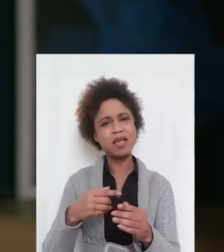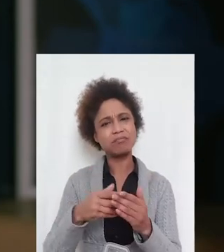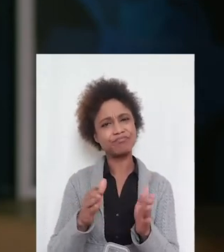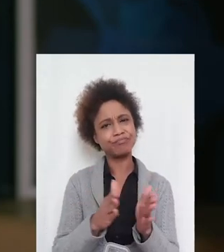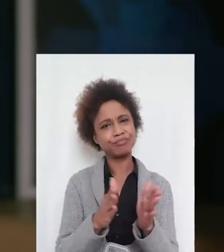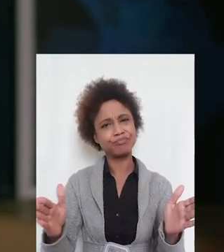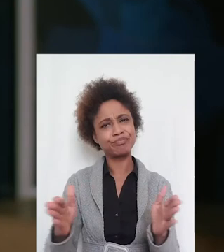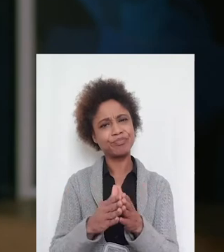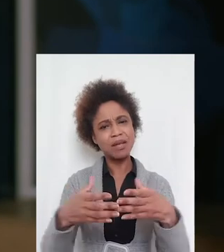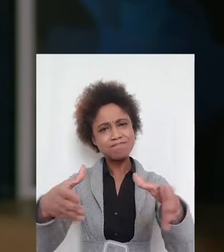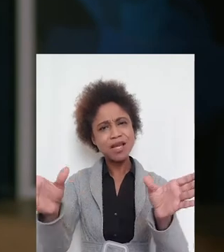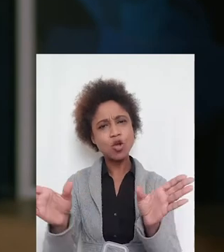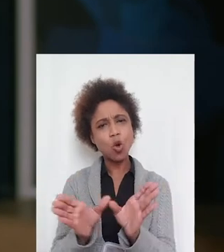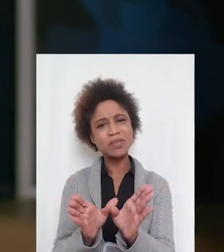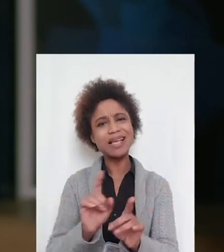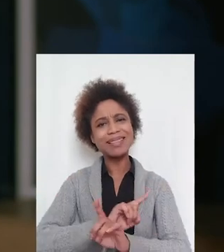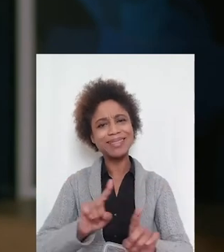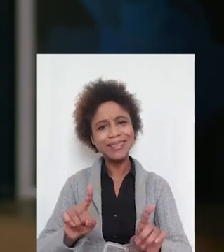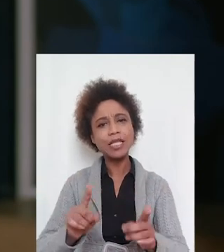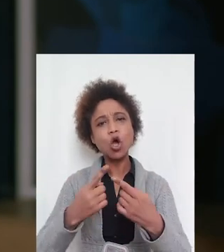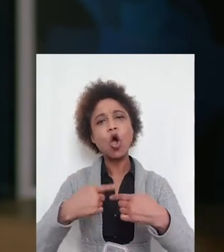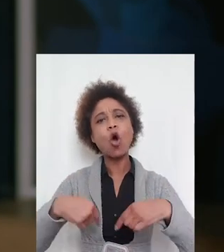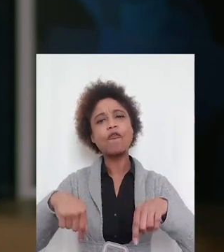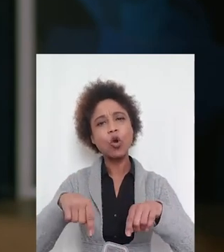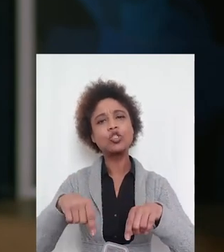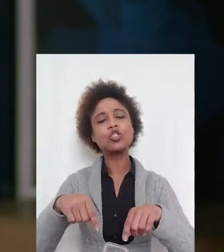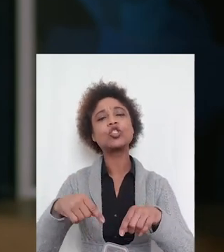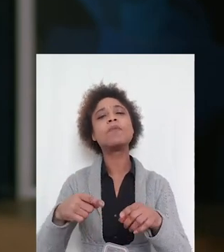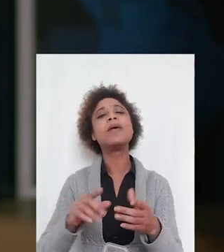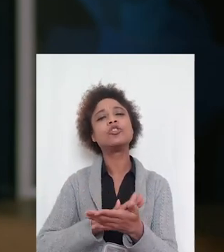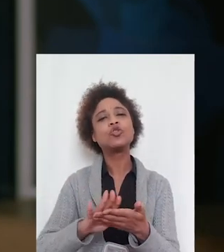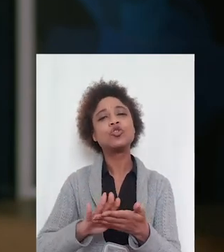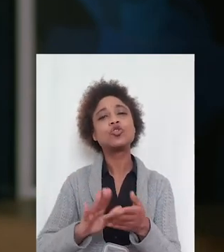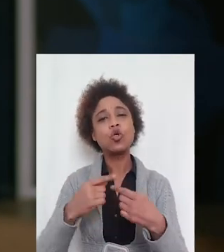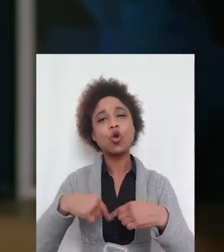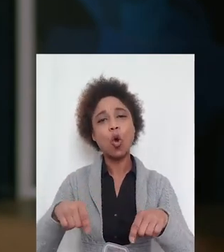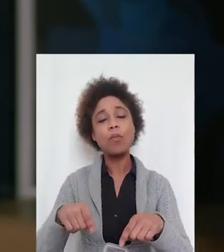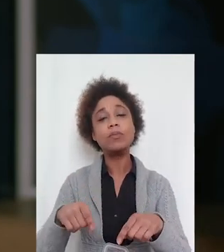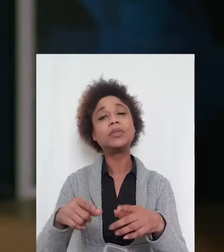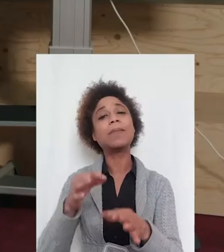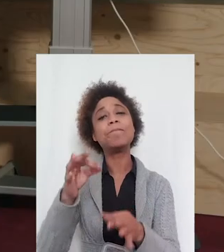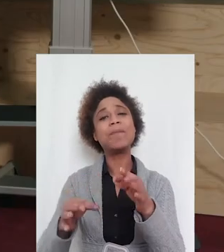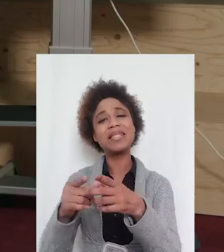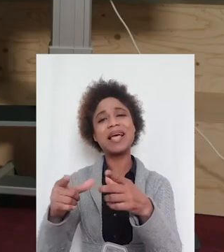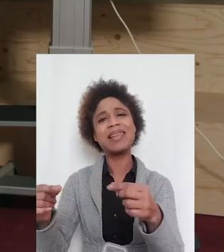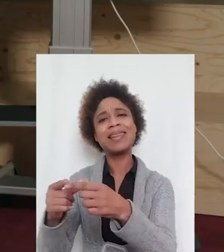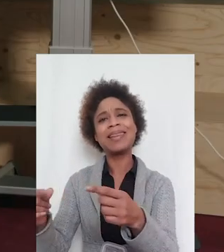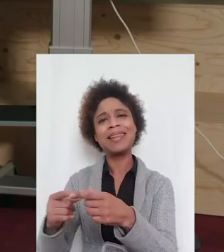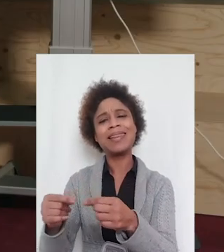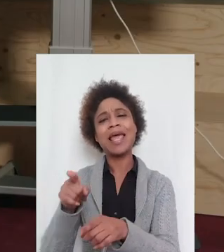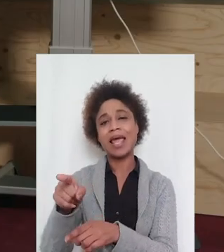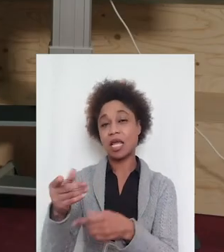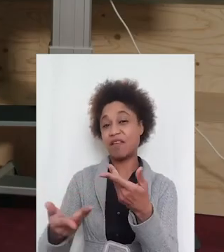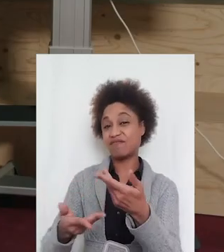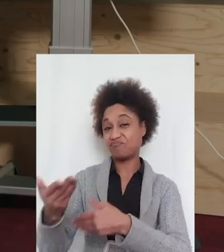deze bijeenkomst, niets over ons zonder ons. En daar wil ik graag met de panelleden even wat dieper op ingaan. Waarom is dat zo